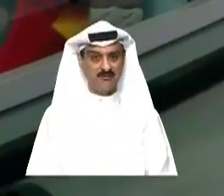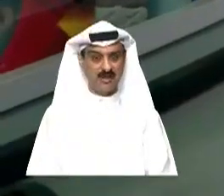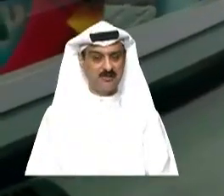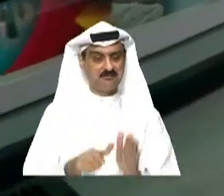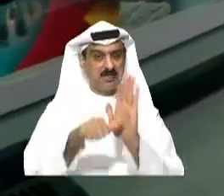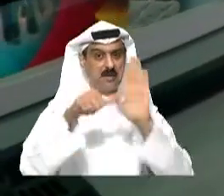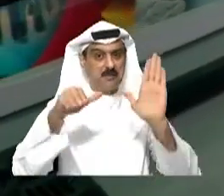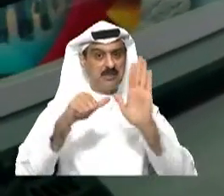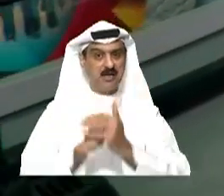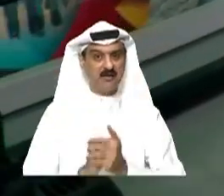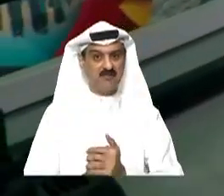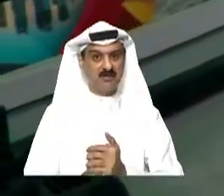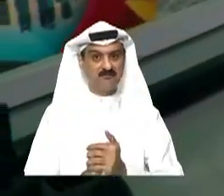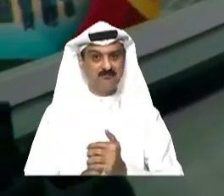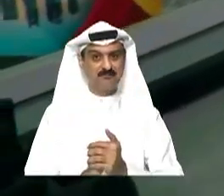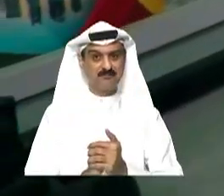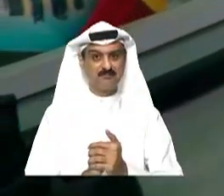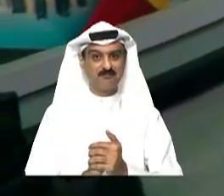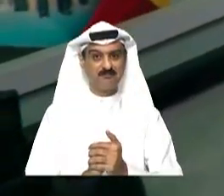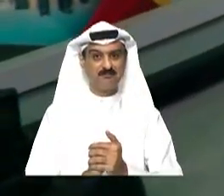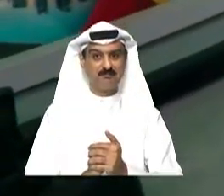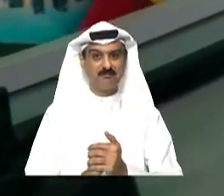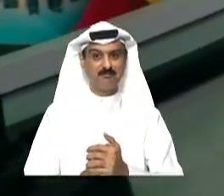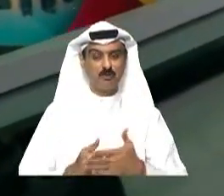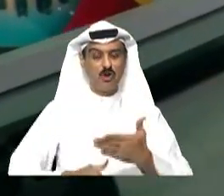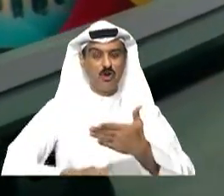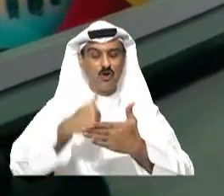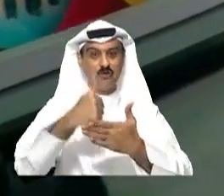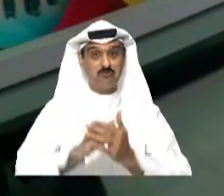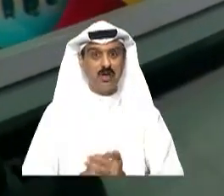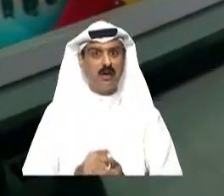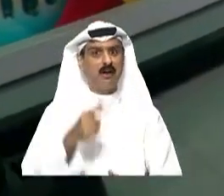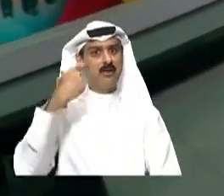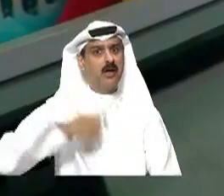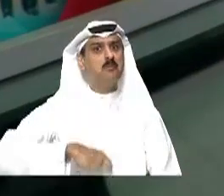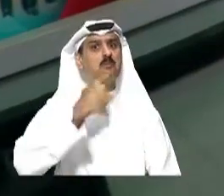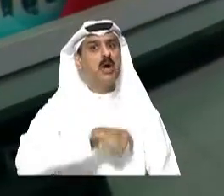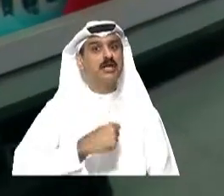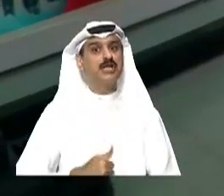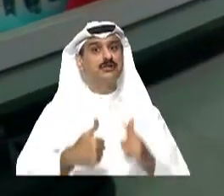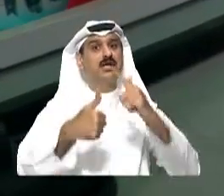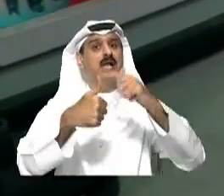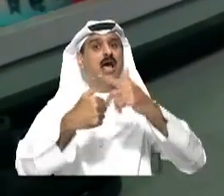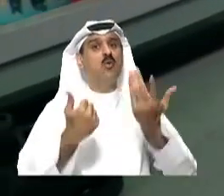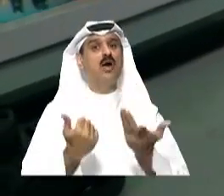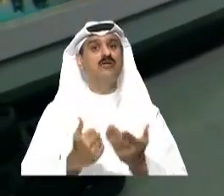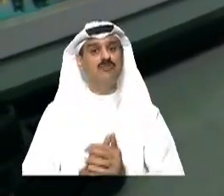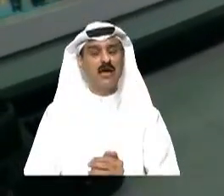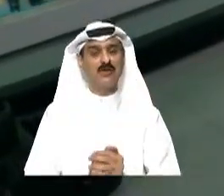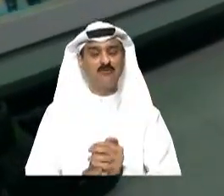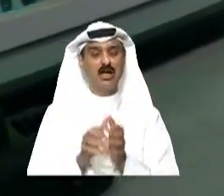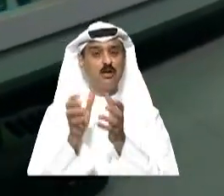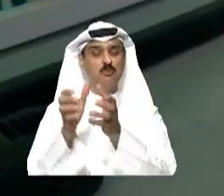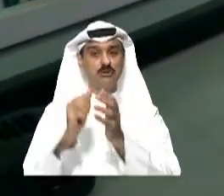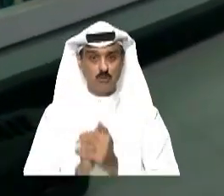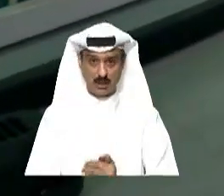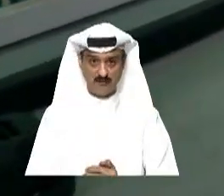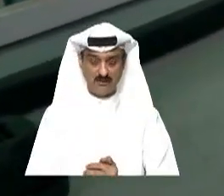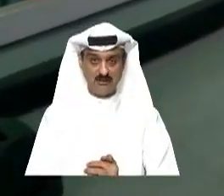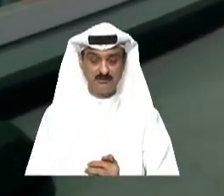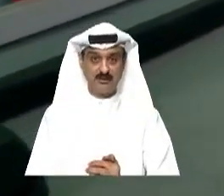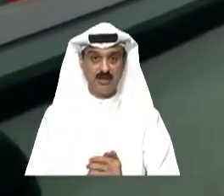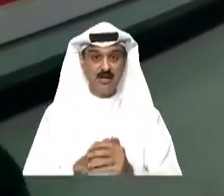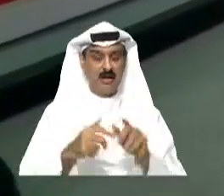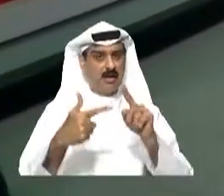1994. أنت فزت على المرشح للفوز بالمركز الأول في المجموعة. اليوم الفريقين الثانيين اللي هم في من ضمن ذات